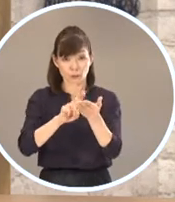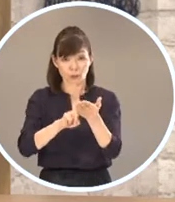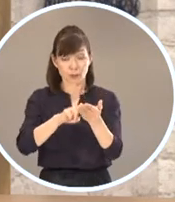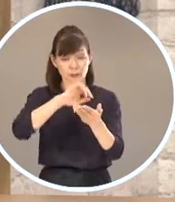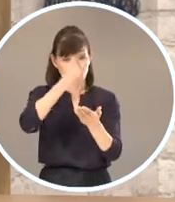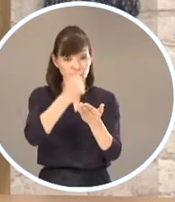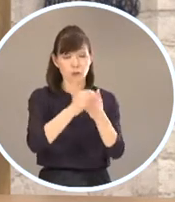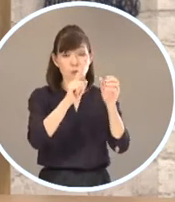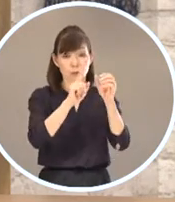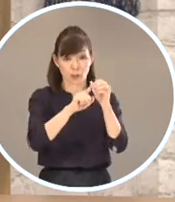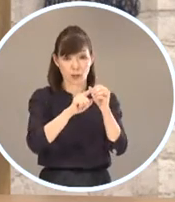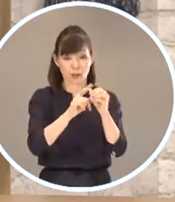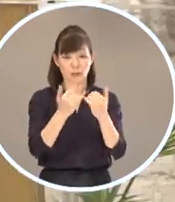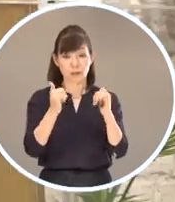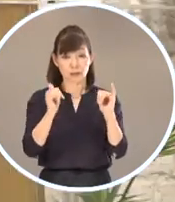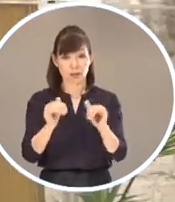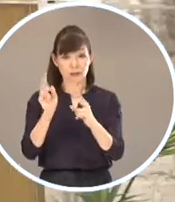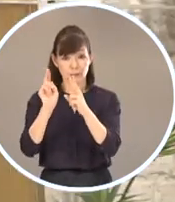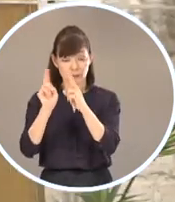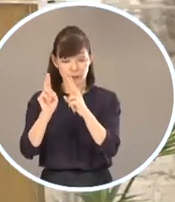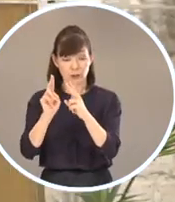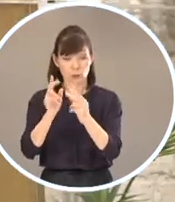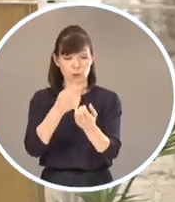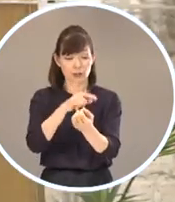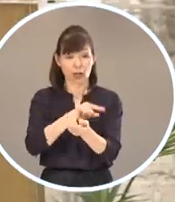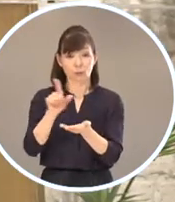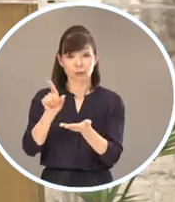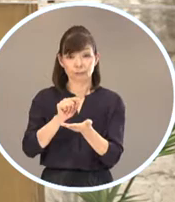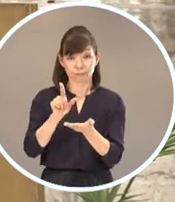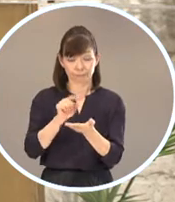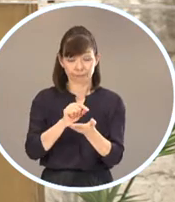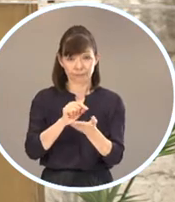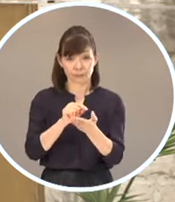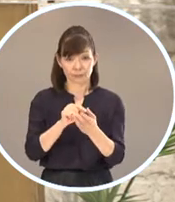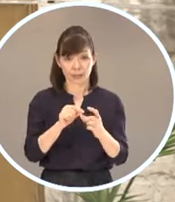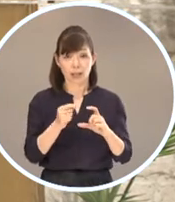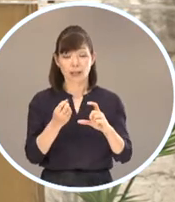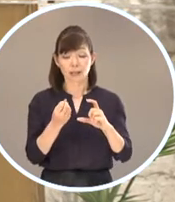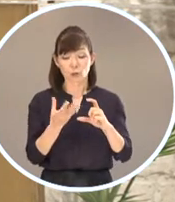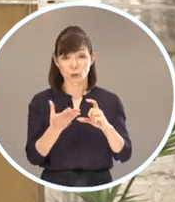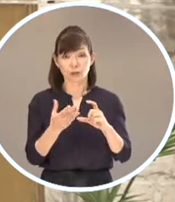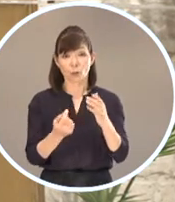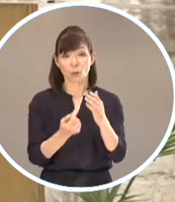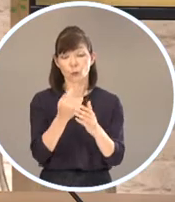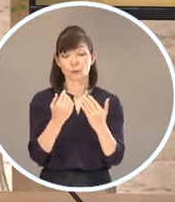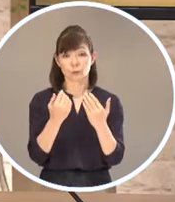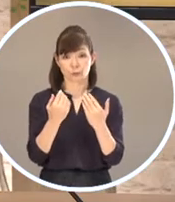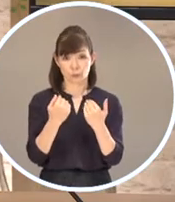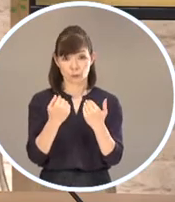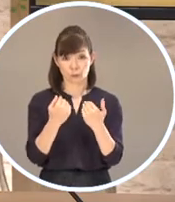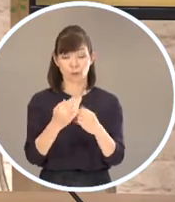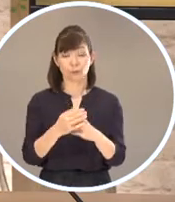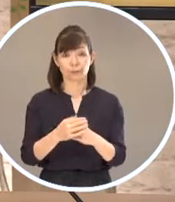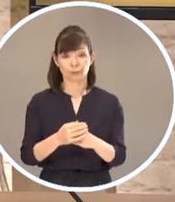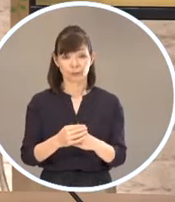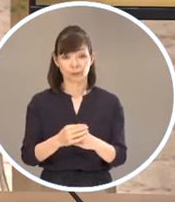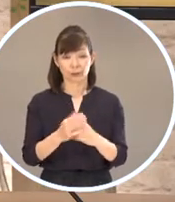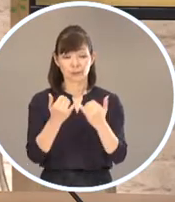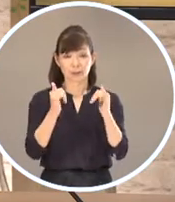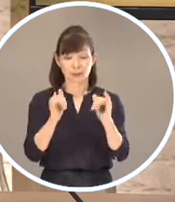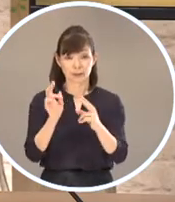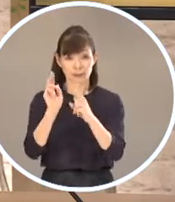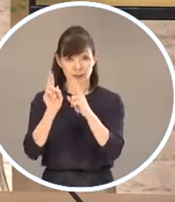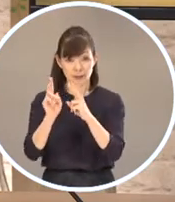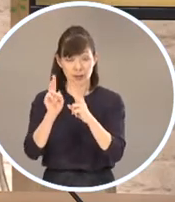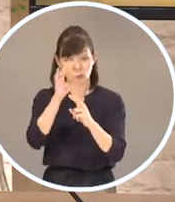ためには民間の活力、これを利用してイノベーション、こういったことを起こしていかないといけないわけですね。なので民間の知恵をしっかり活用